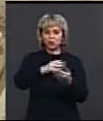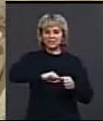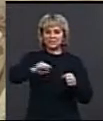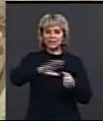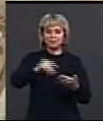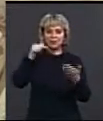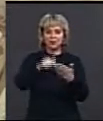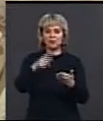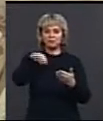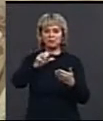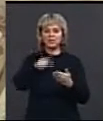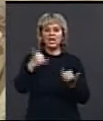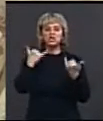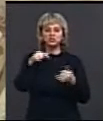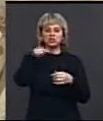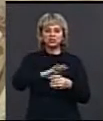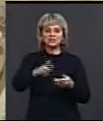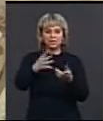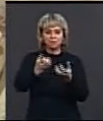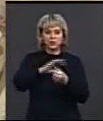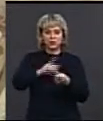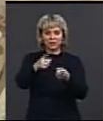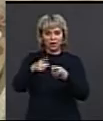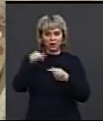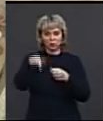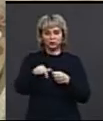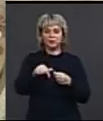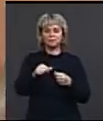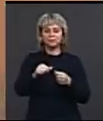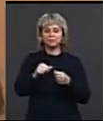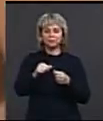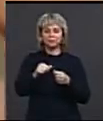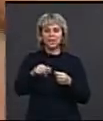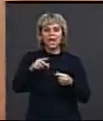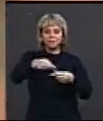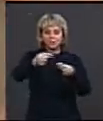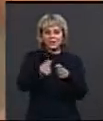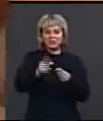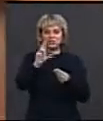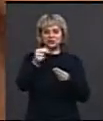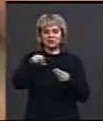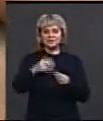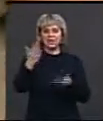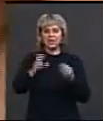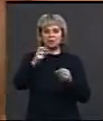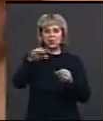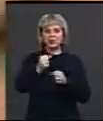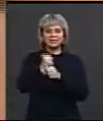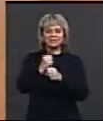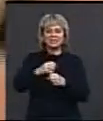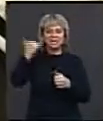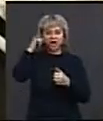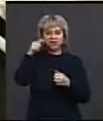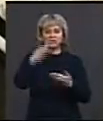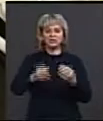не пробивает пика и даже сейчас не берет мелкокалиберная винтовка. А пельмени Чингисхана или бёриги делают из